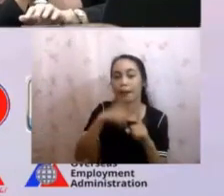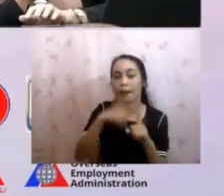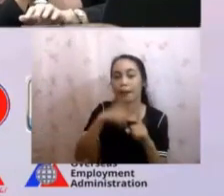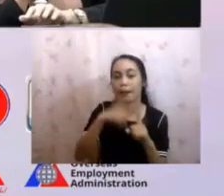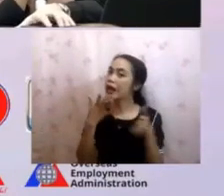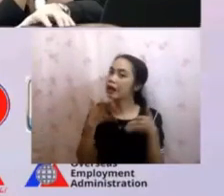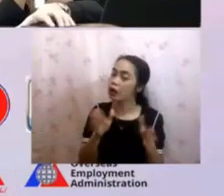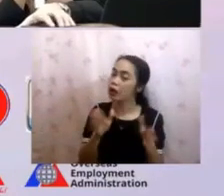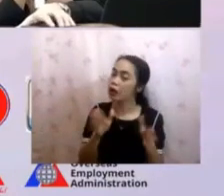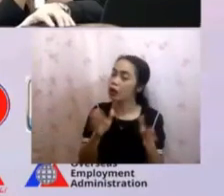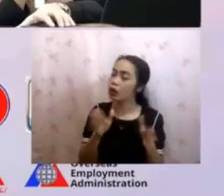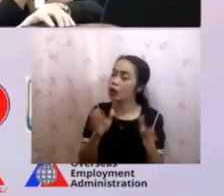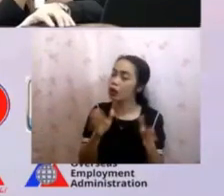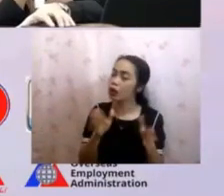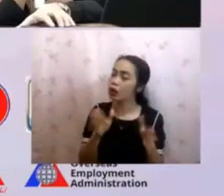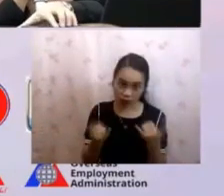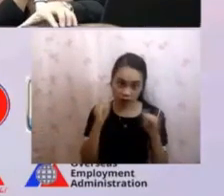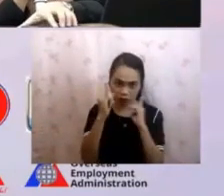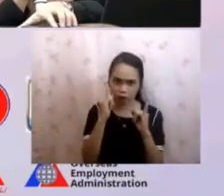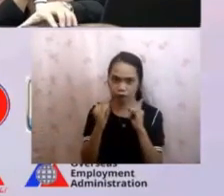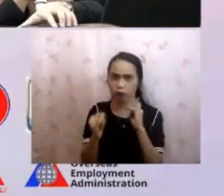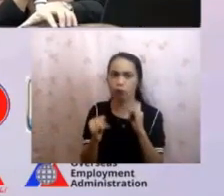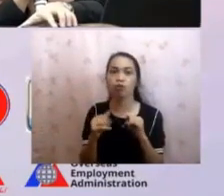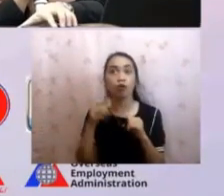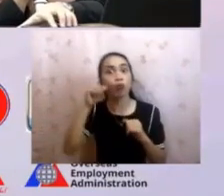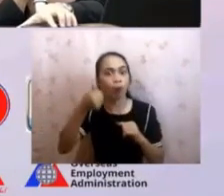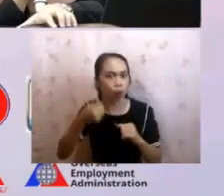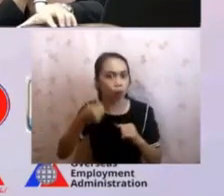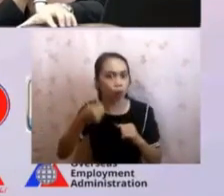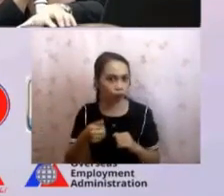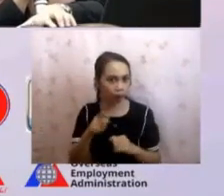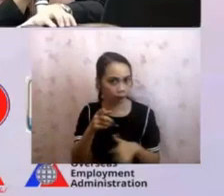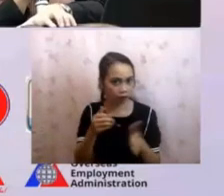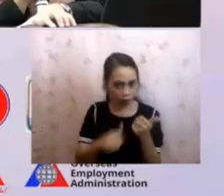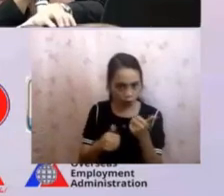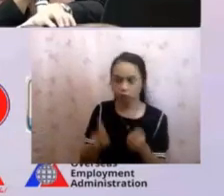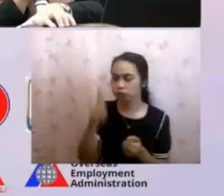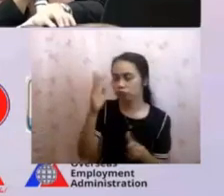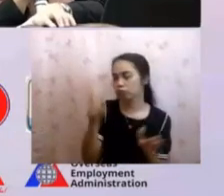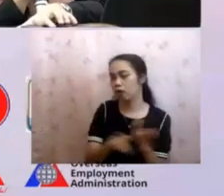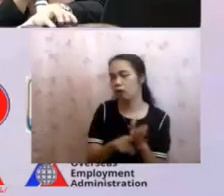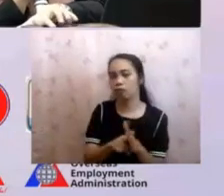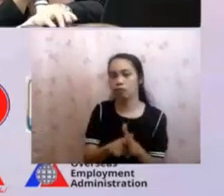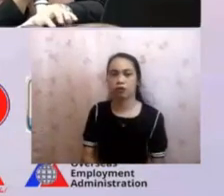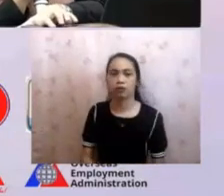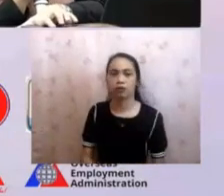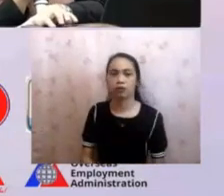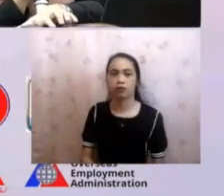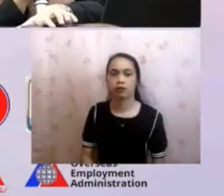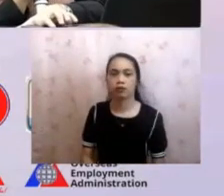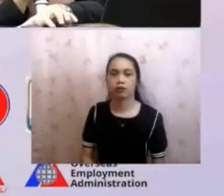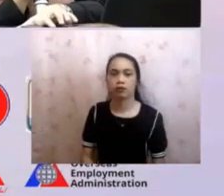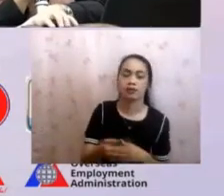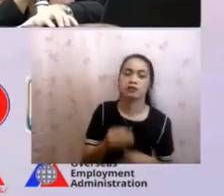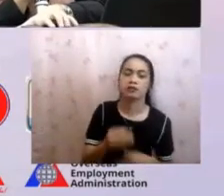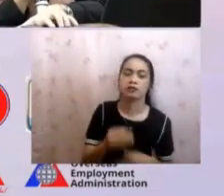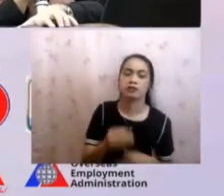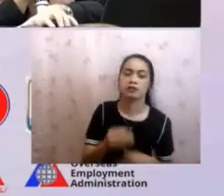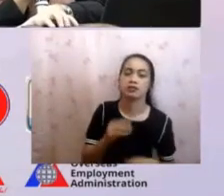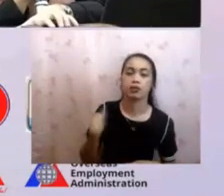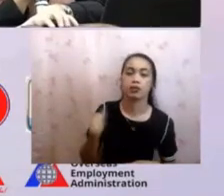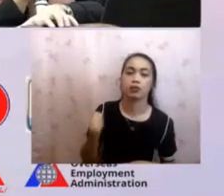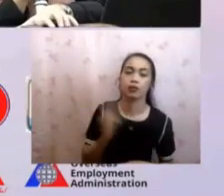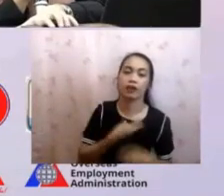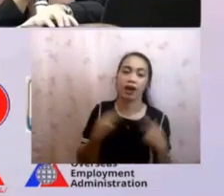pagpangutan na or pag-ask og update kung kumusta imong application. So we have a word of